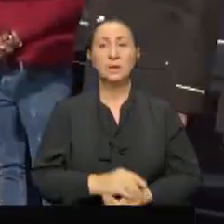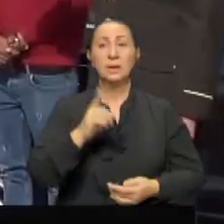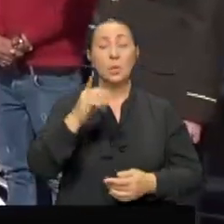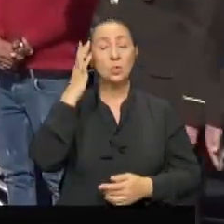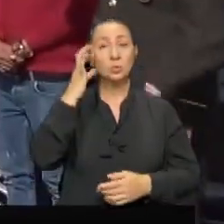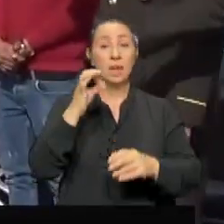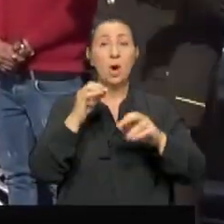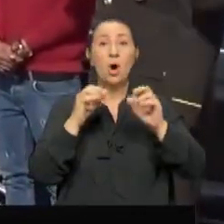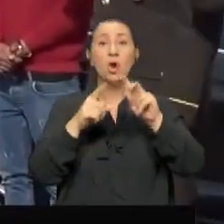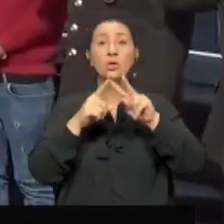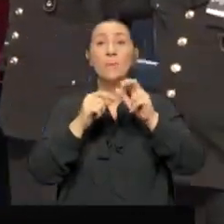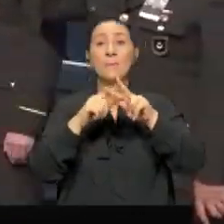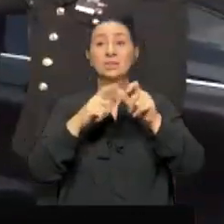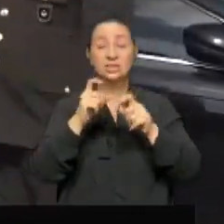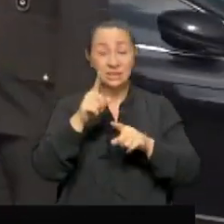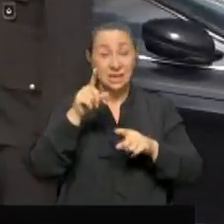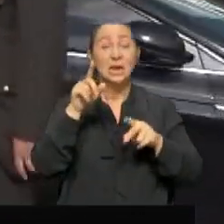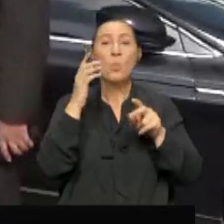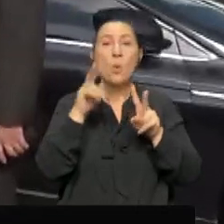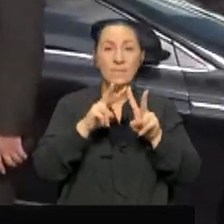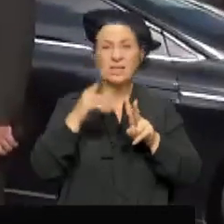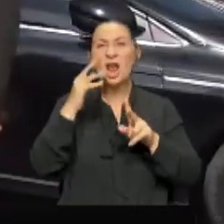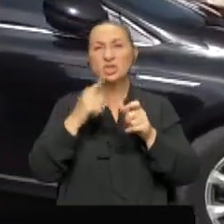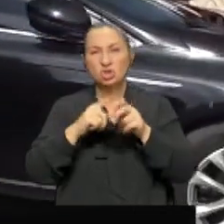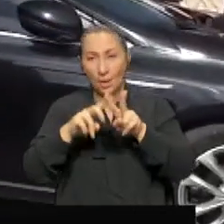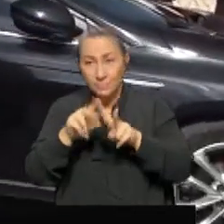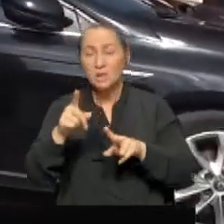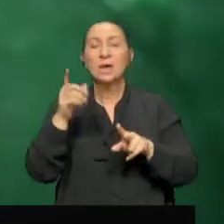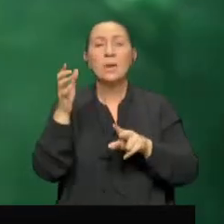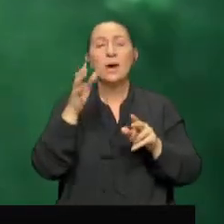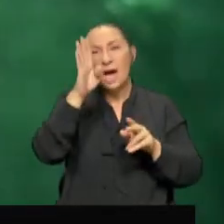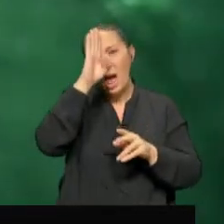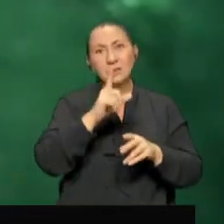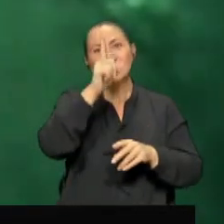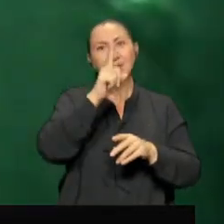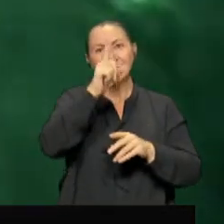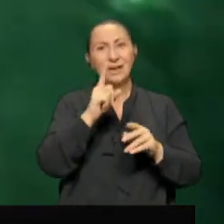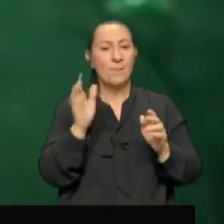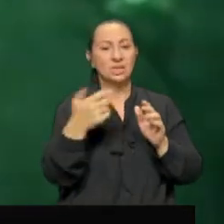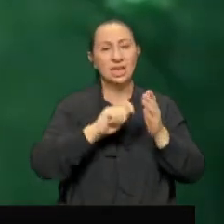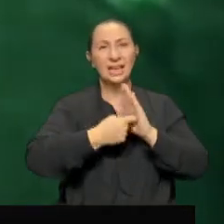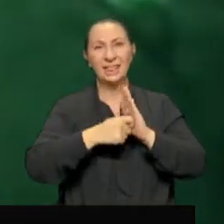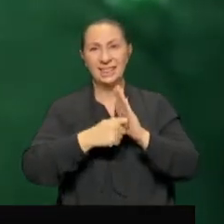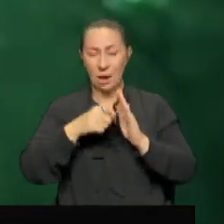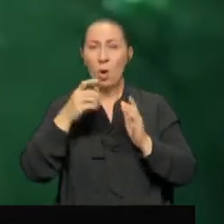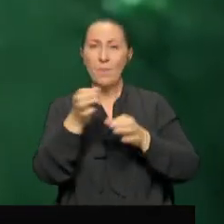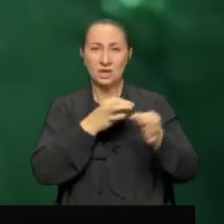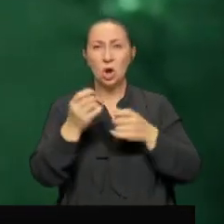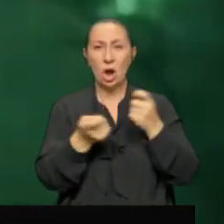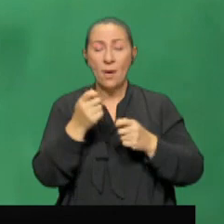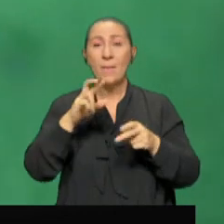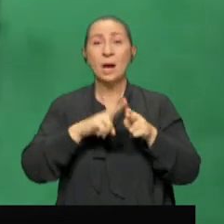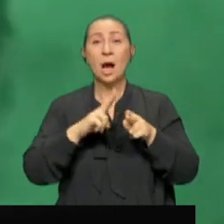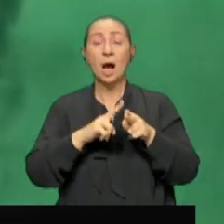İstihkam uzman onbaşı Muhammed Karaçam, Irak'ın kuzeyinde Pençe Kilit operasyonu bölgesinde görevliydi. PKK'lı teröristler